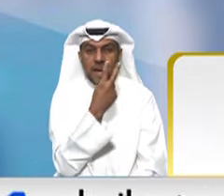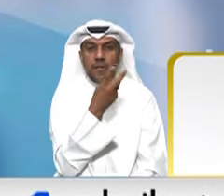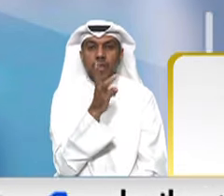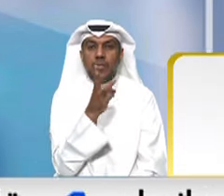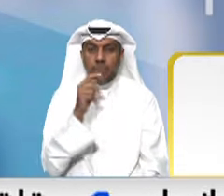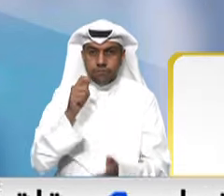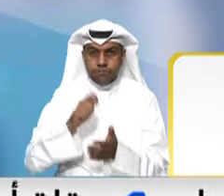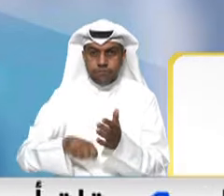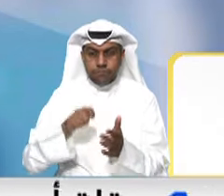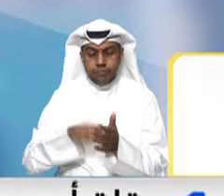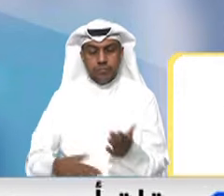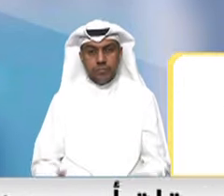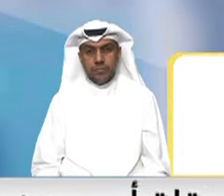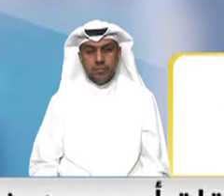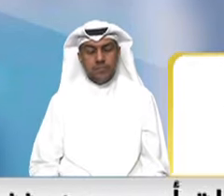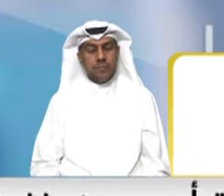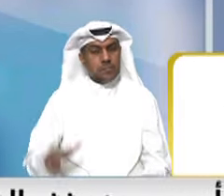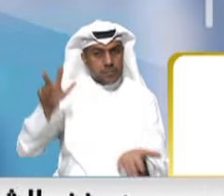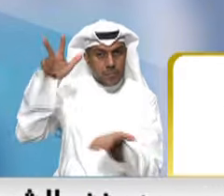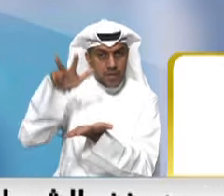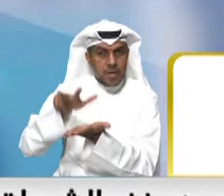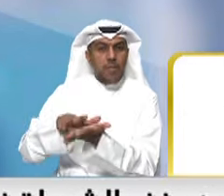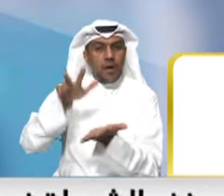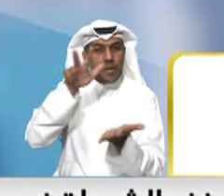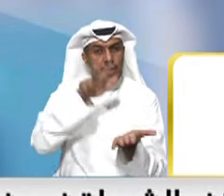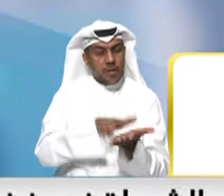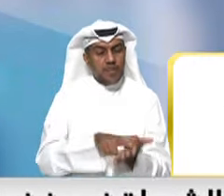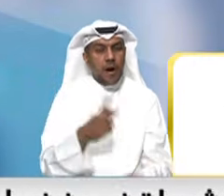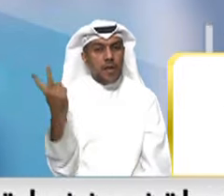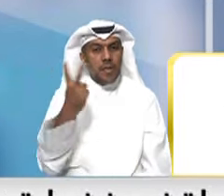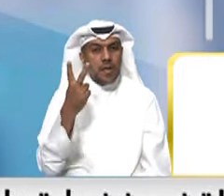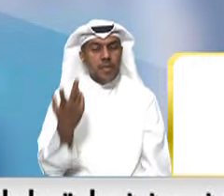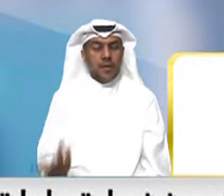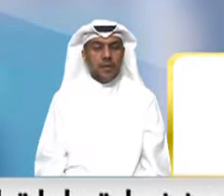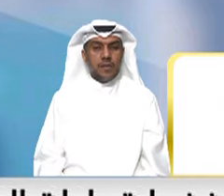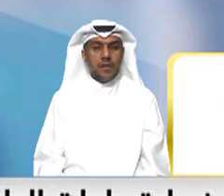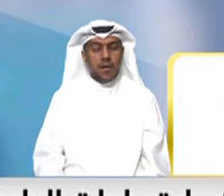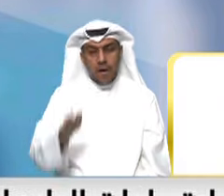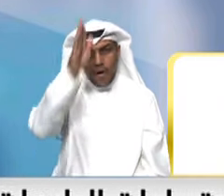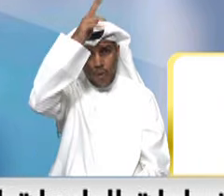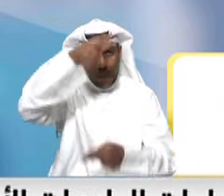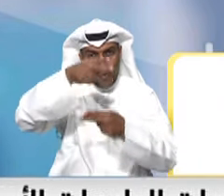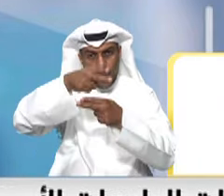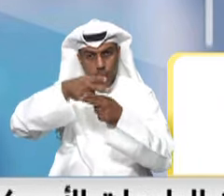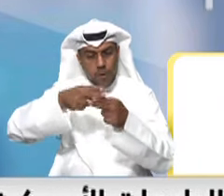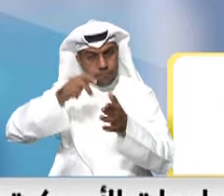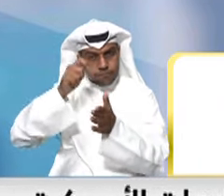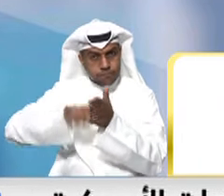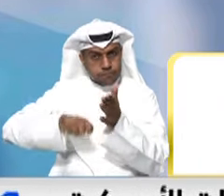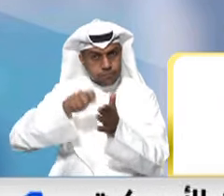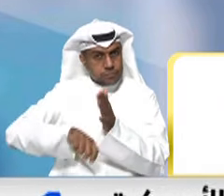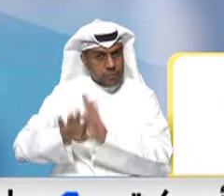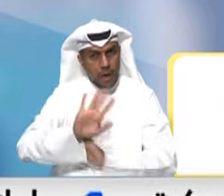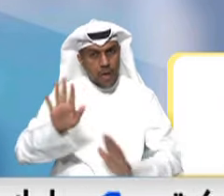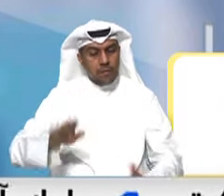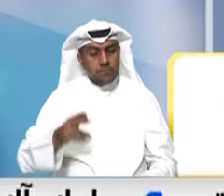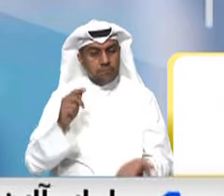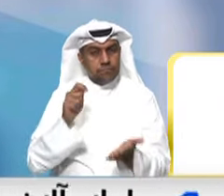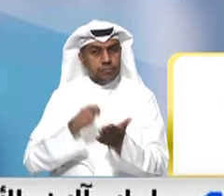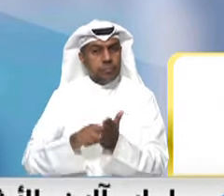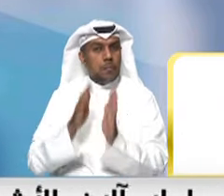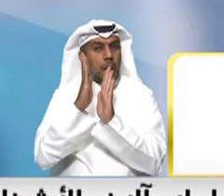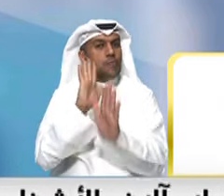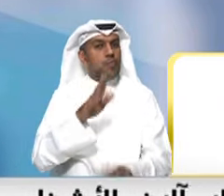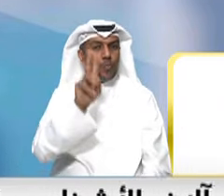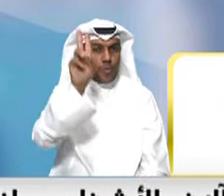2013 بعد مصادقتها من كلا البلدين، وتم إيداعها بشكل مشترك لدى الأمم المتحدة